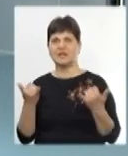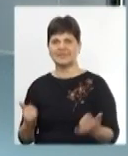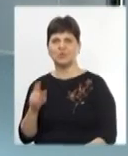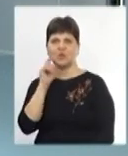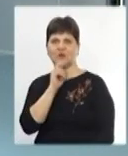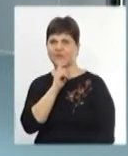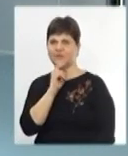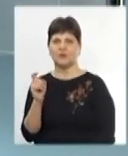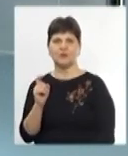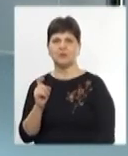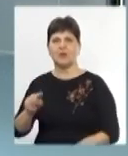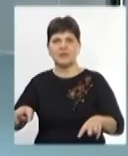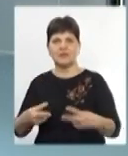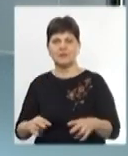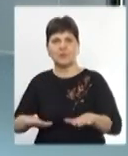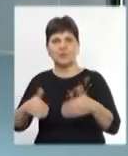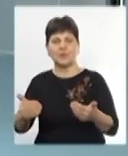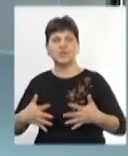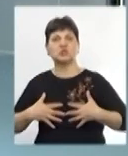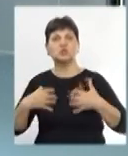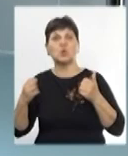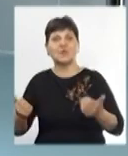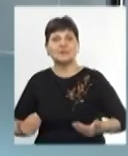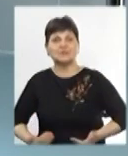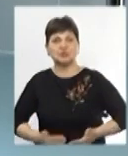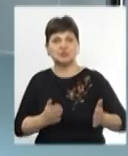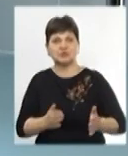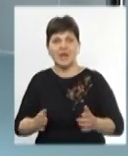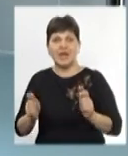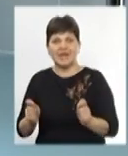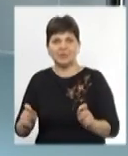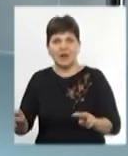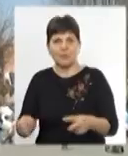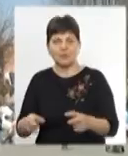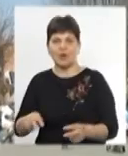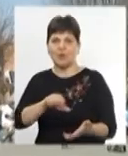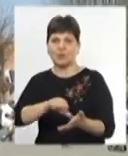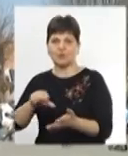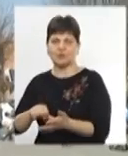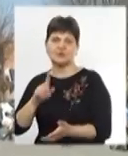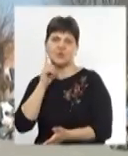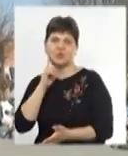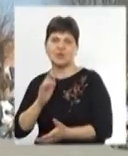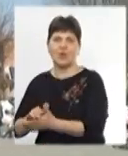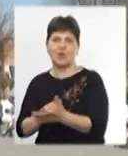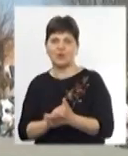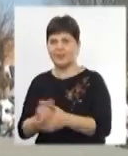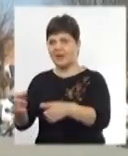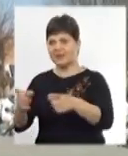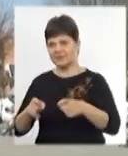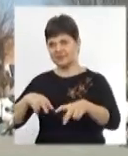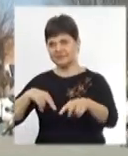Сьогодні у Вінниці через танець пропагували здоровий спосіб життя. Під ритмічну музику учасники молодіжної громадських організацій